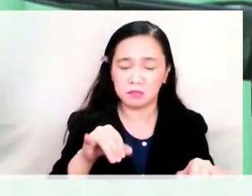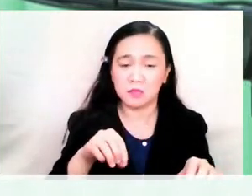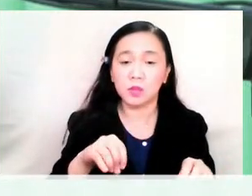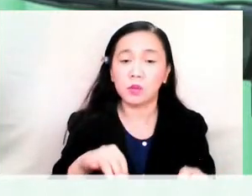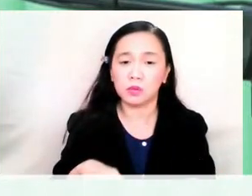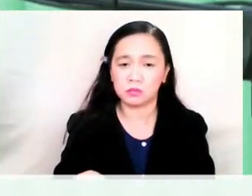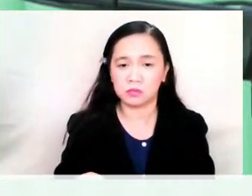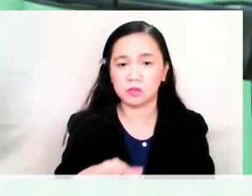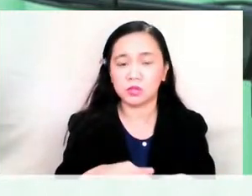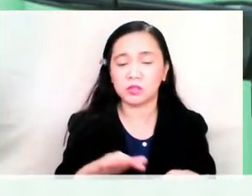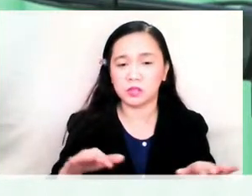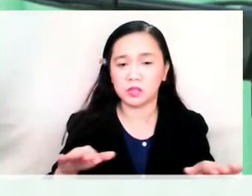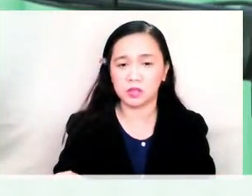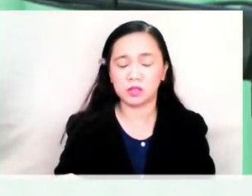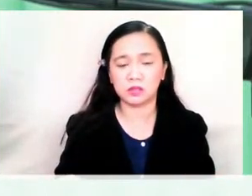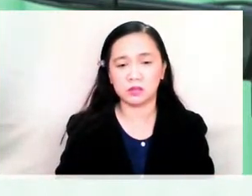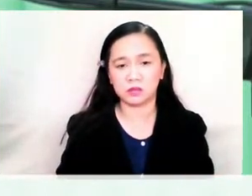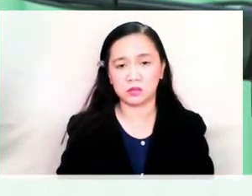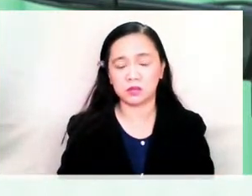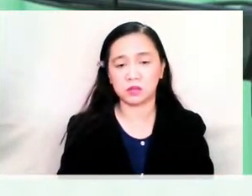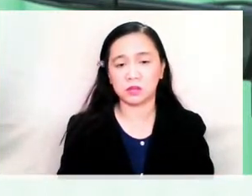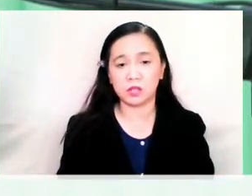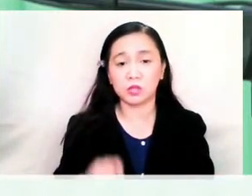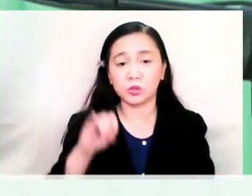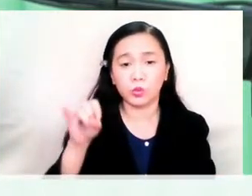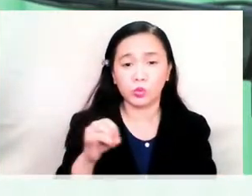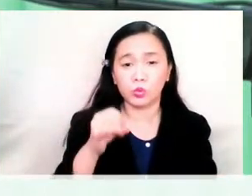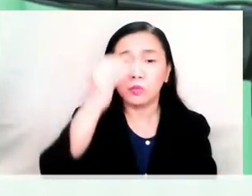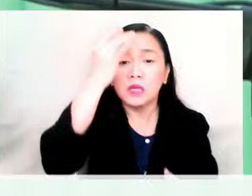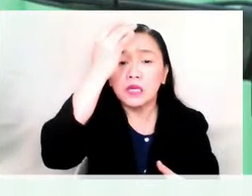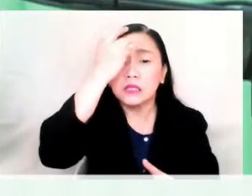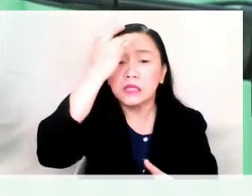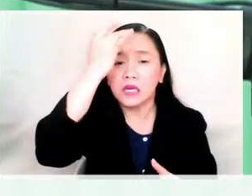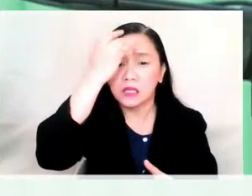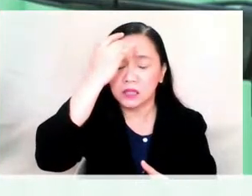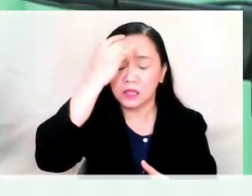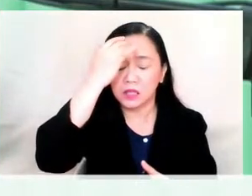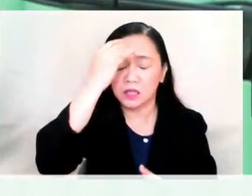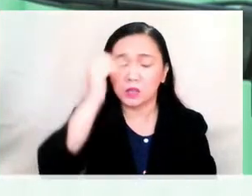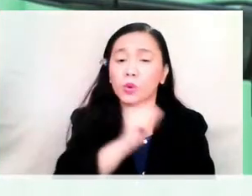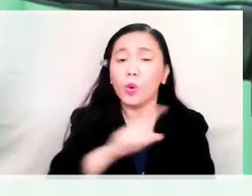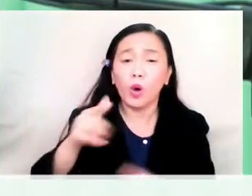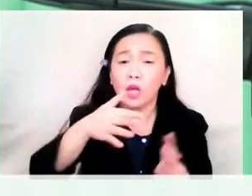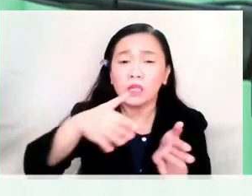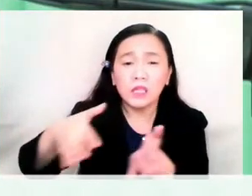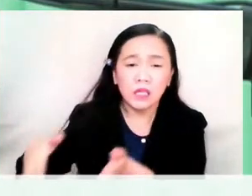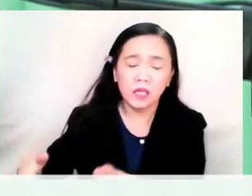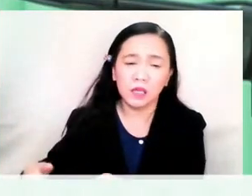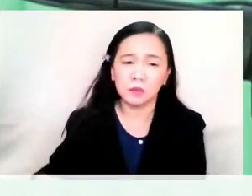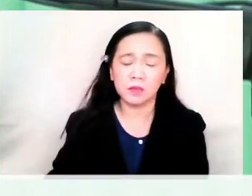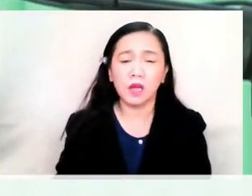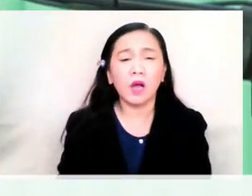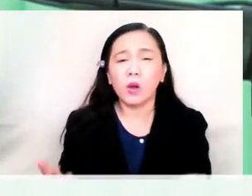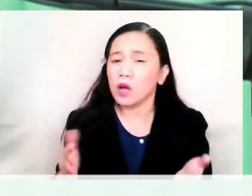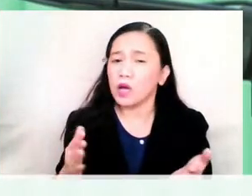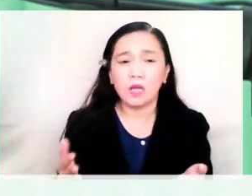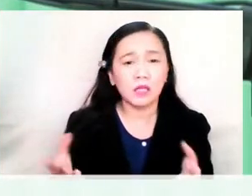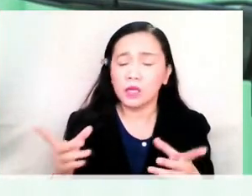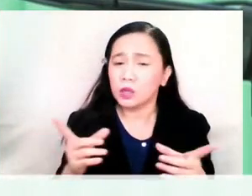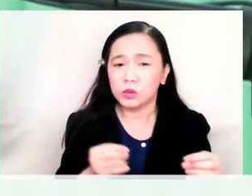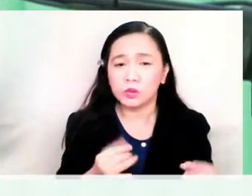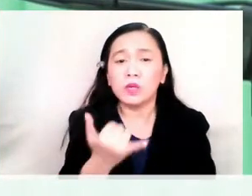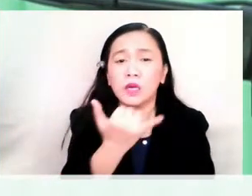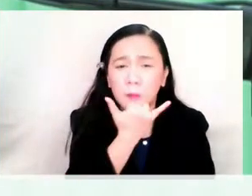Nagkasakit siya at iniwan siya ng lahat. Wala naman siyang maling ginawa. Bakit